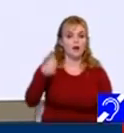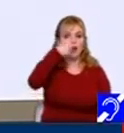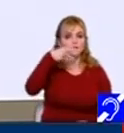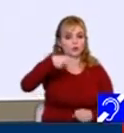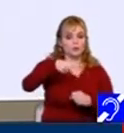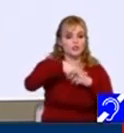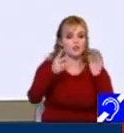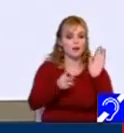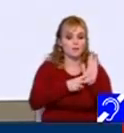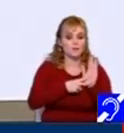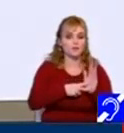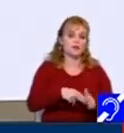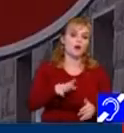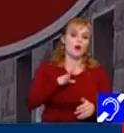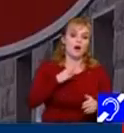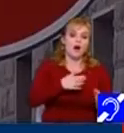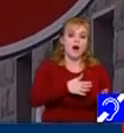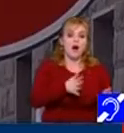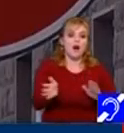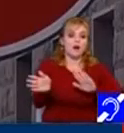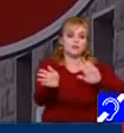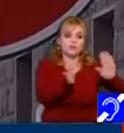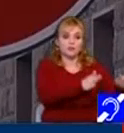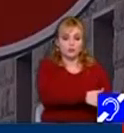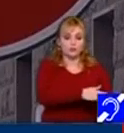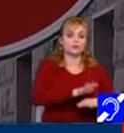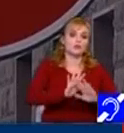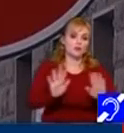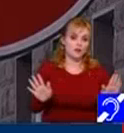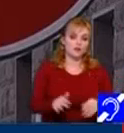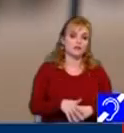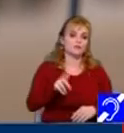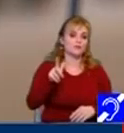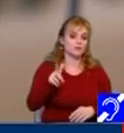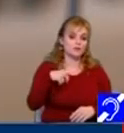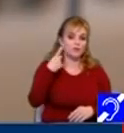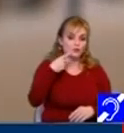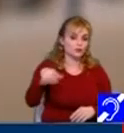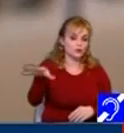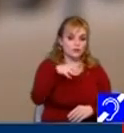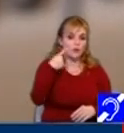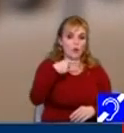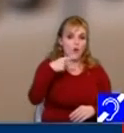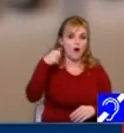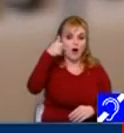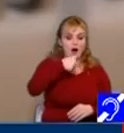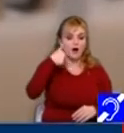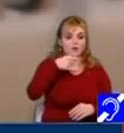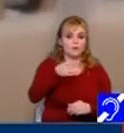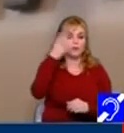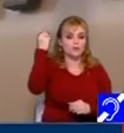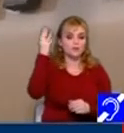Anul 2017 se pare că a întrecut așteptările politicienilor de la guvernare. Cu toții vorbesc despre un an în care